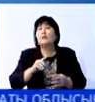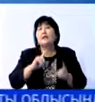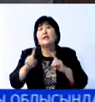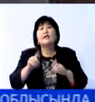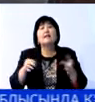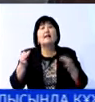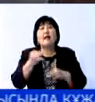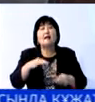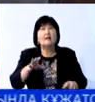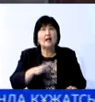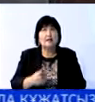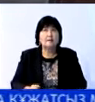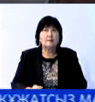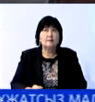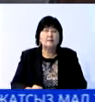талқыланды.